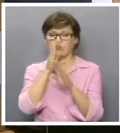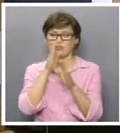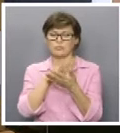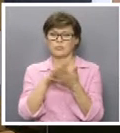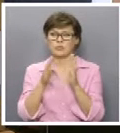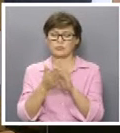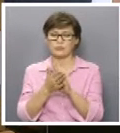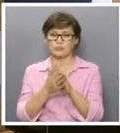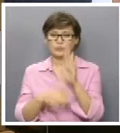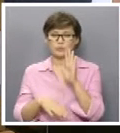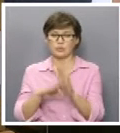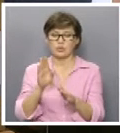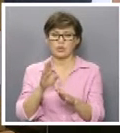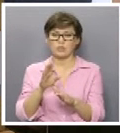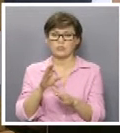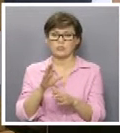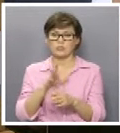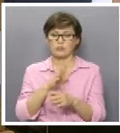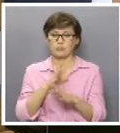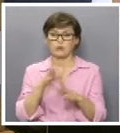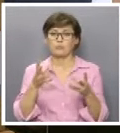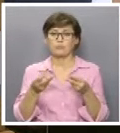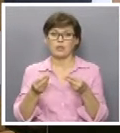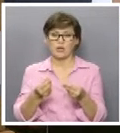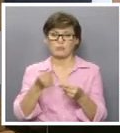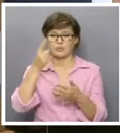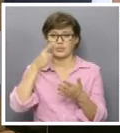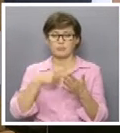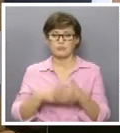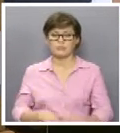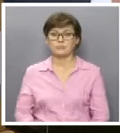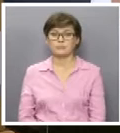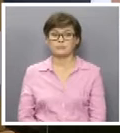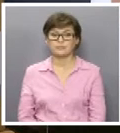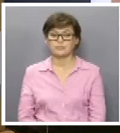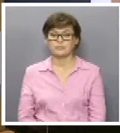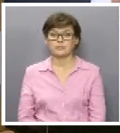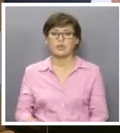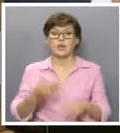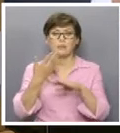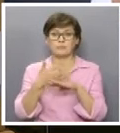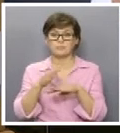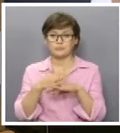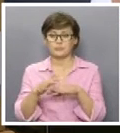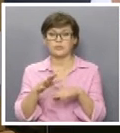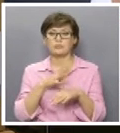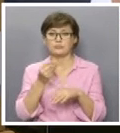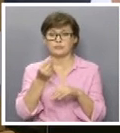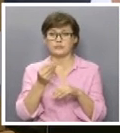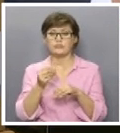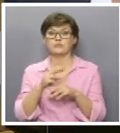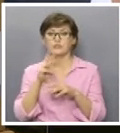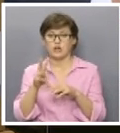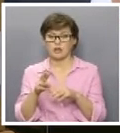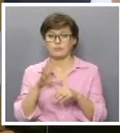ахуалды жақсартуға деген едәуір үлес болады деген сенімдеміз. Несиелеу бағдарламасы қаржыландырады деп отырсыз,